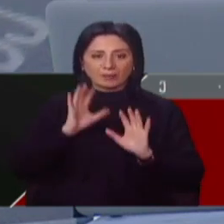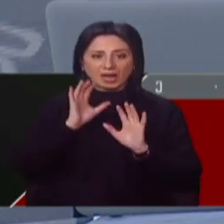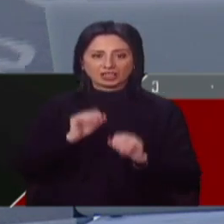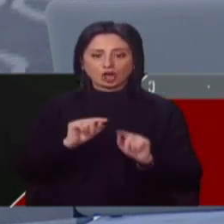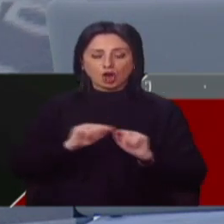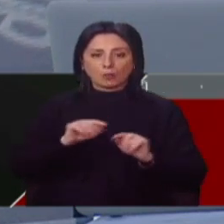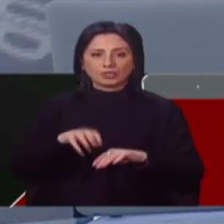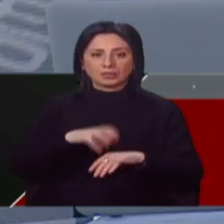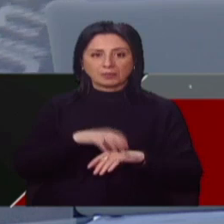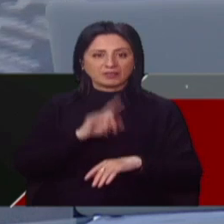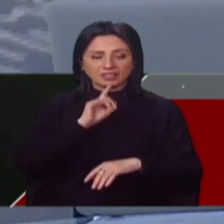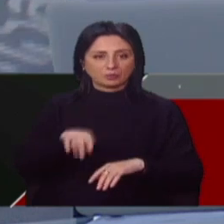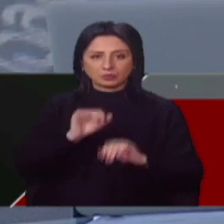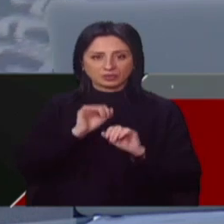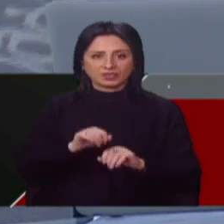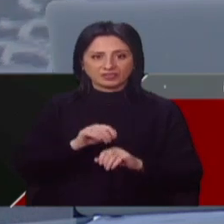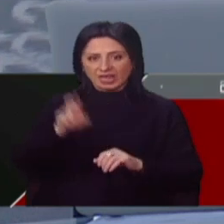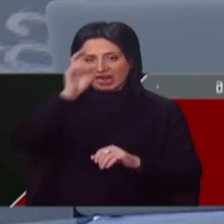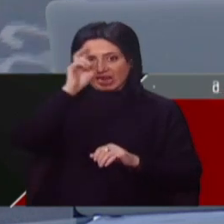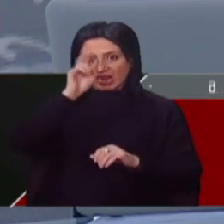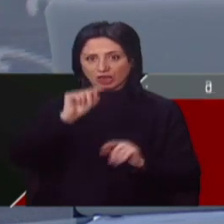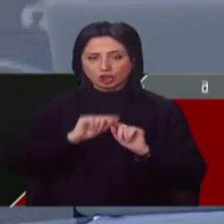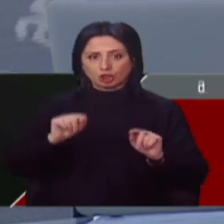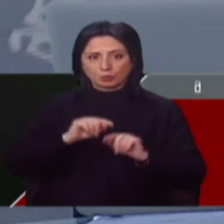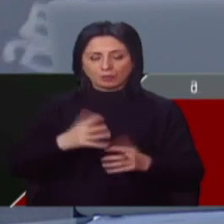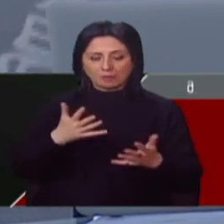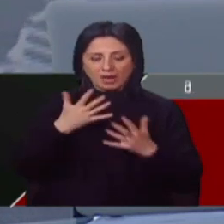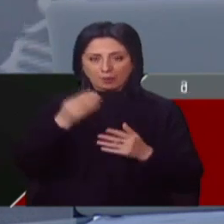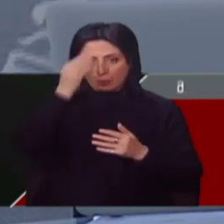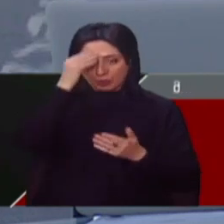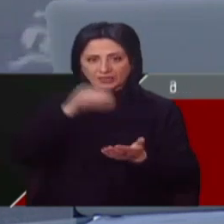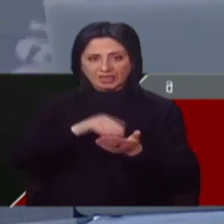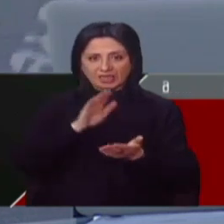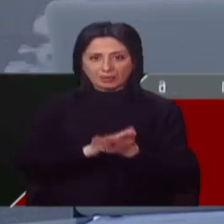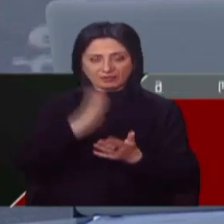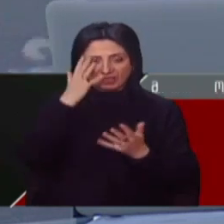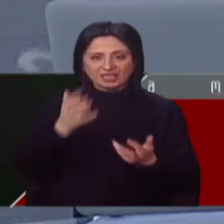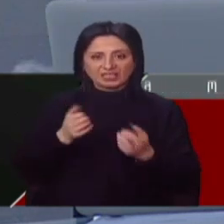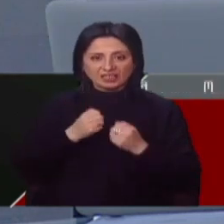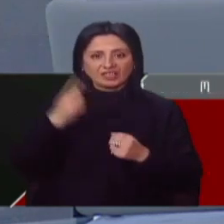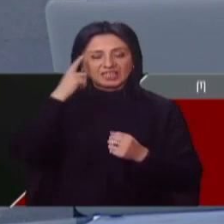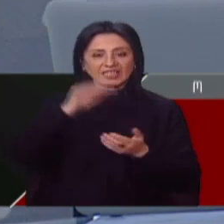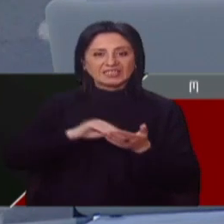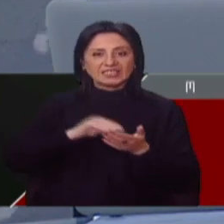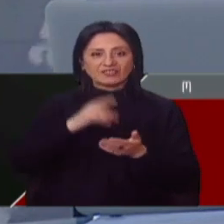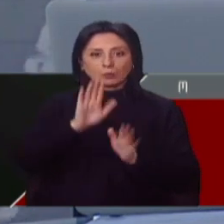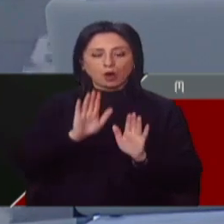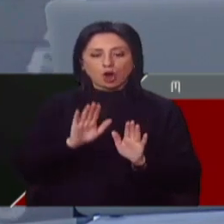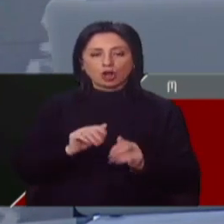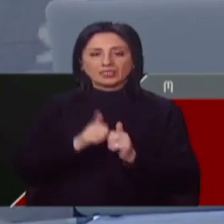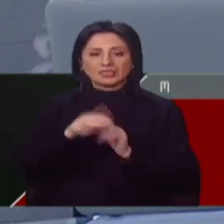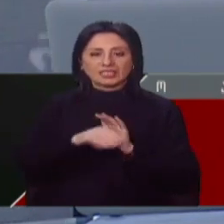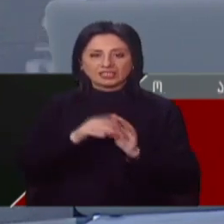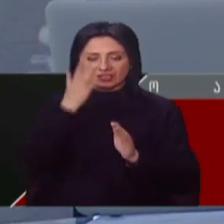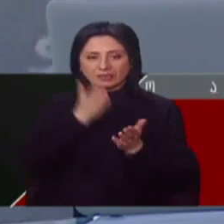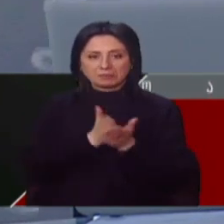mkhardaqaras opozitsiuri partiebi arapirebeni. Khelisuflebis oponentebi mkapi opozitsiis dafiksirebiskan tavsikaoben da inițiativis miugma mkholt tsina